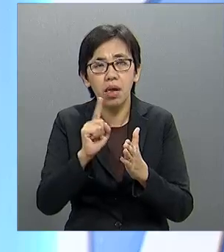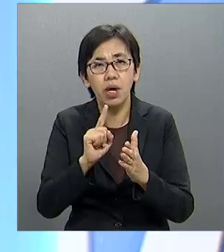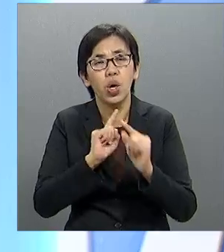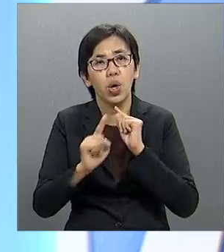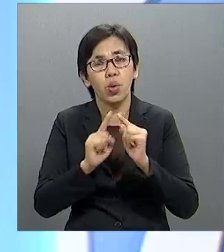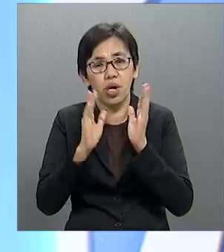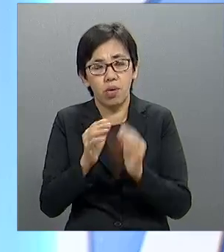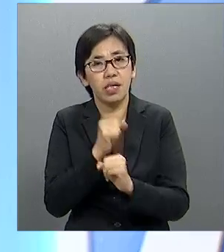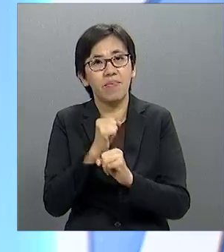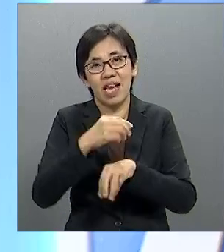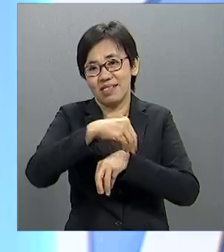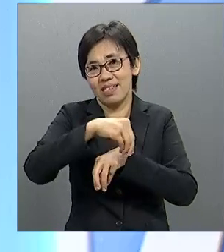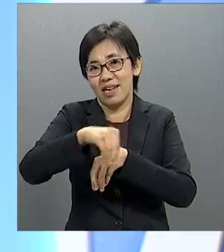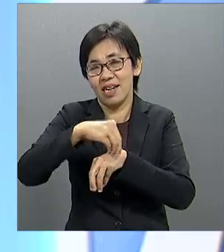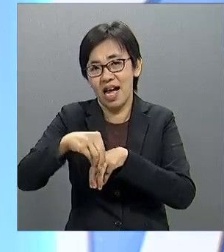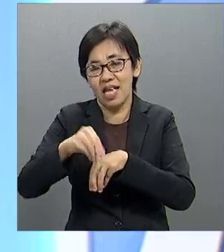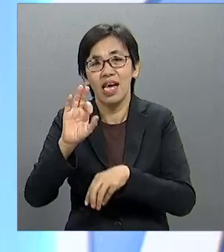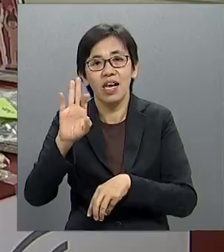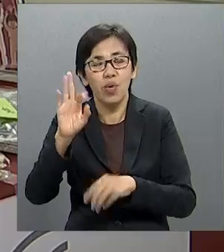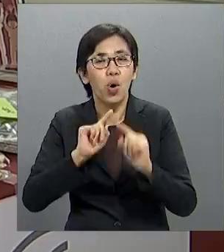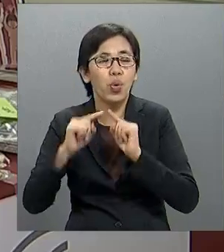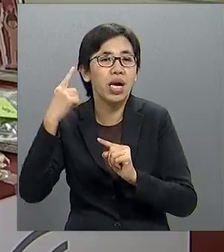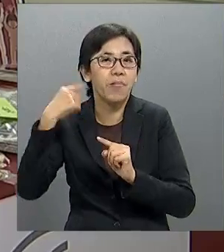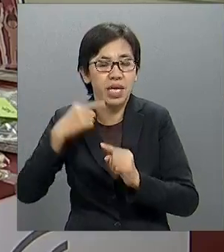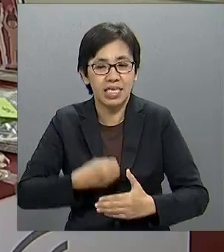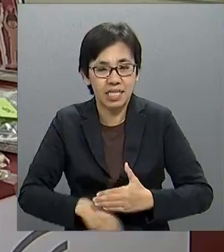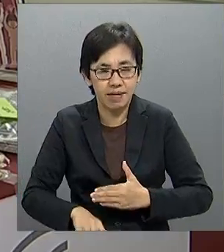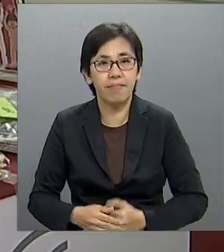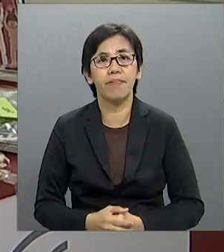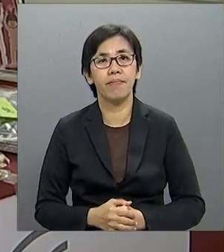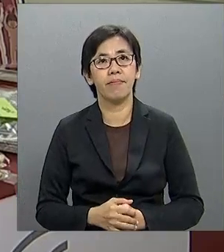เครือข่ายจากเพจคุยกับผู้หญิงที่ทำแทงค่ะอ่ะ